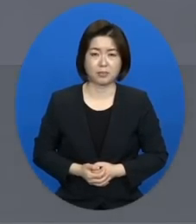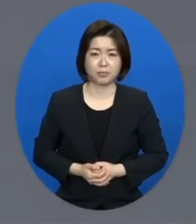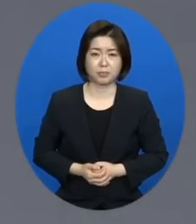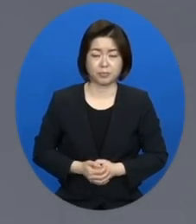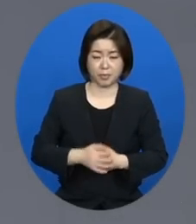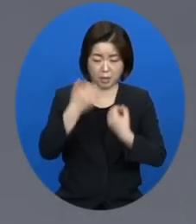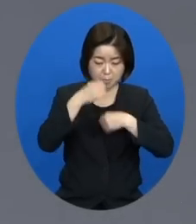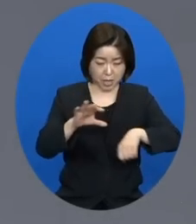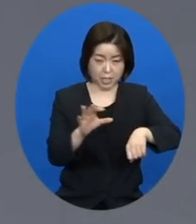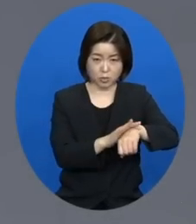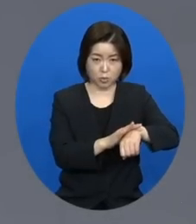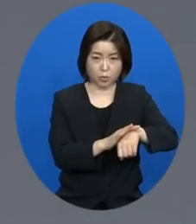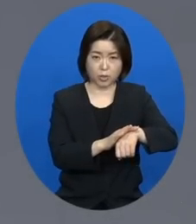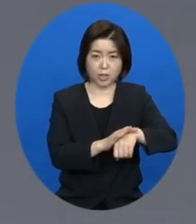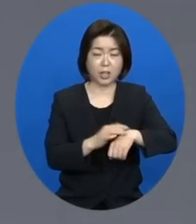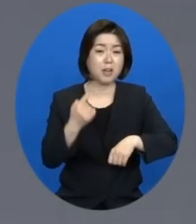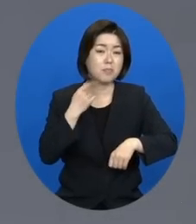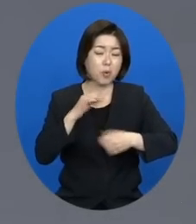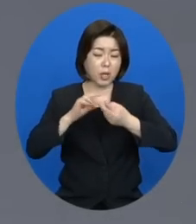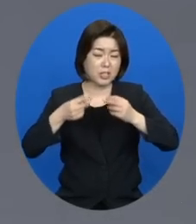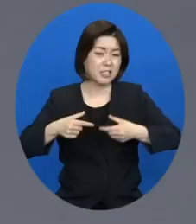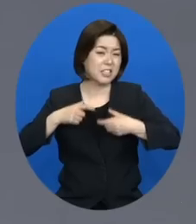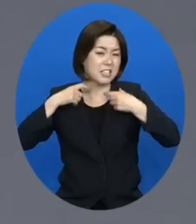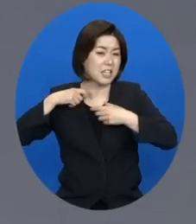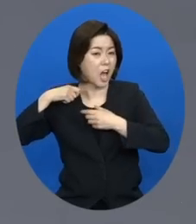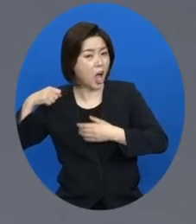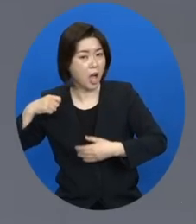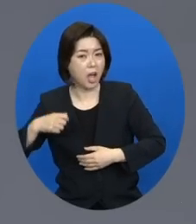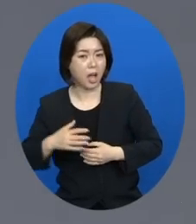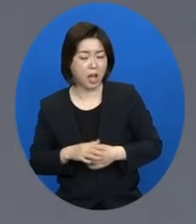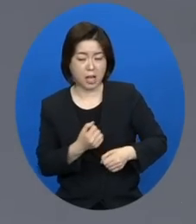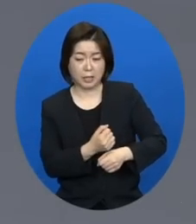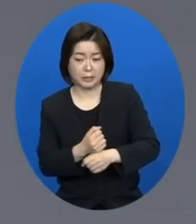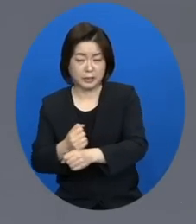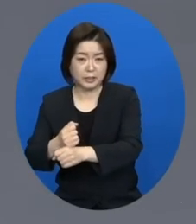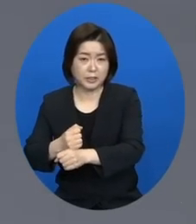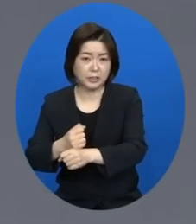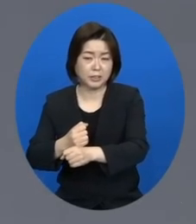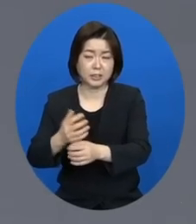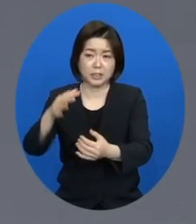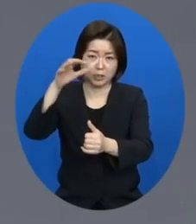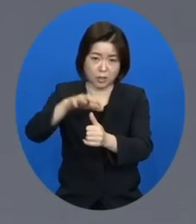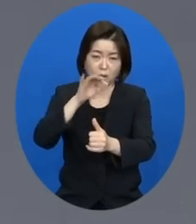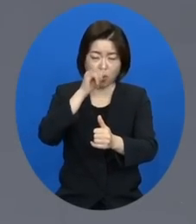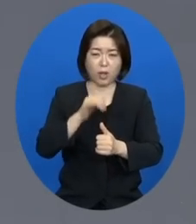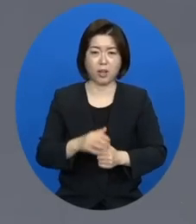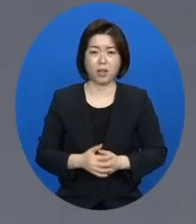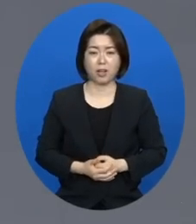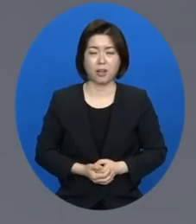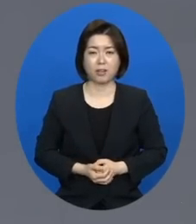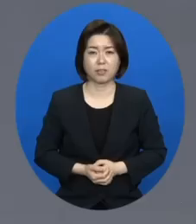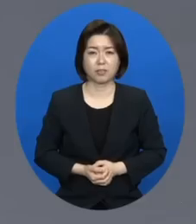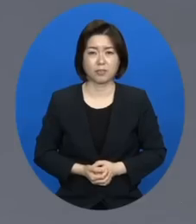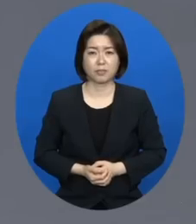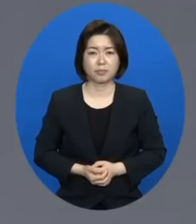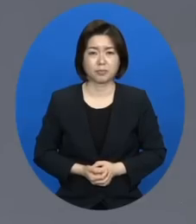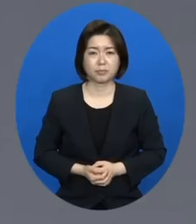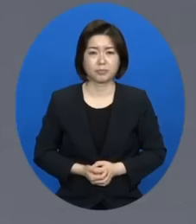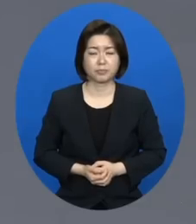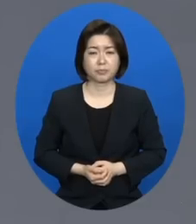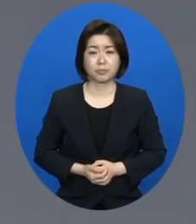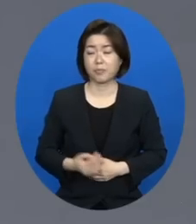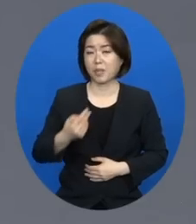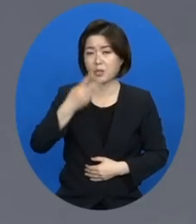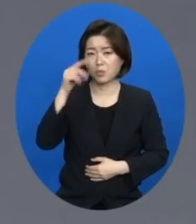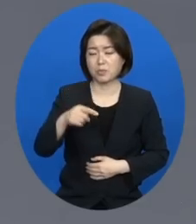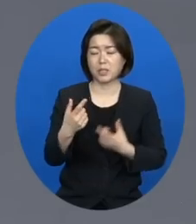발에는 족쇄, 목에는 쇠사슬에 메인 채 감옥에 갇혀있는 요셉이